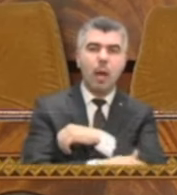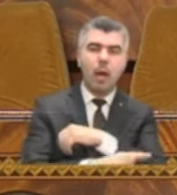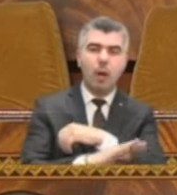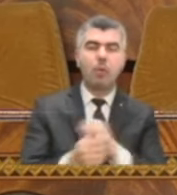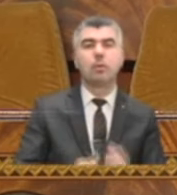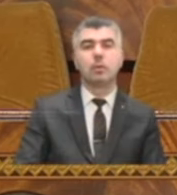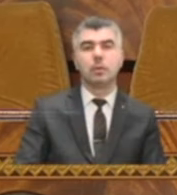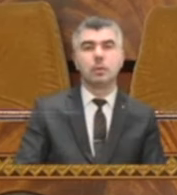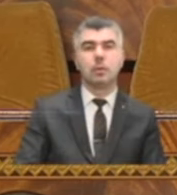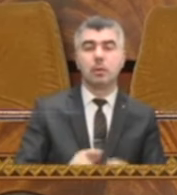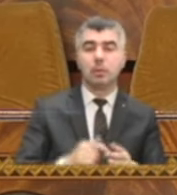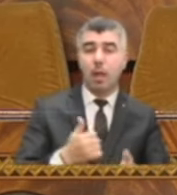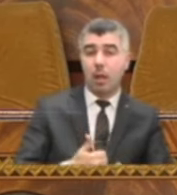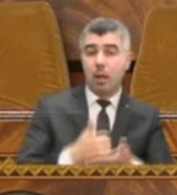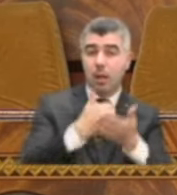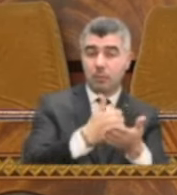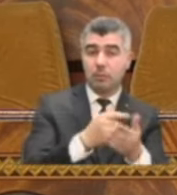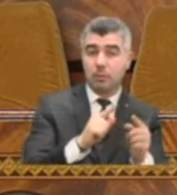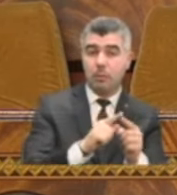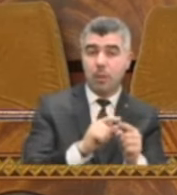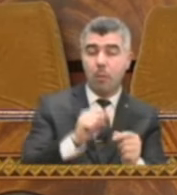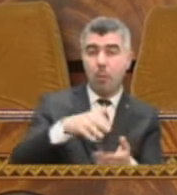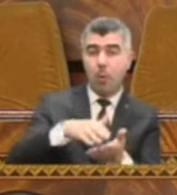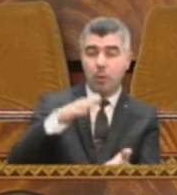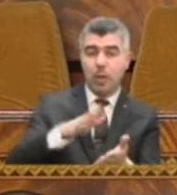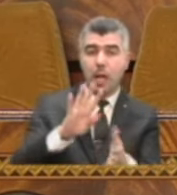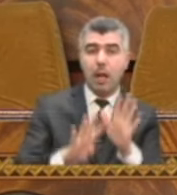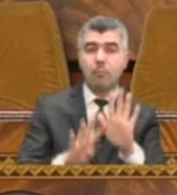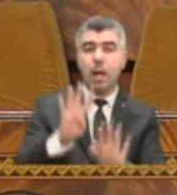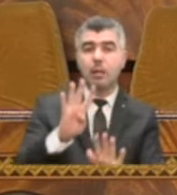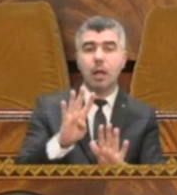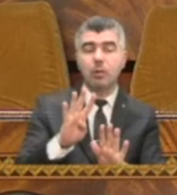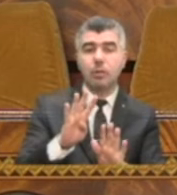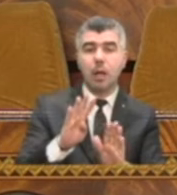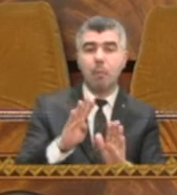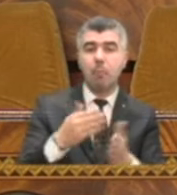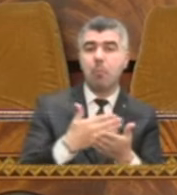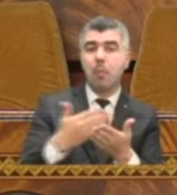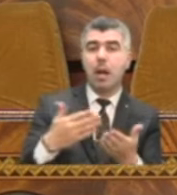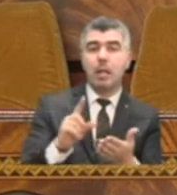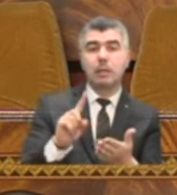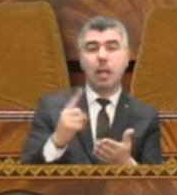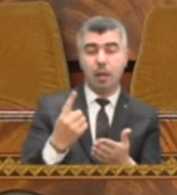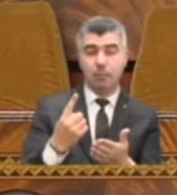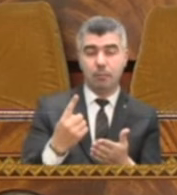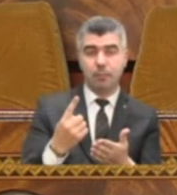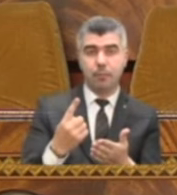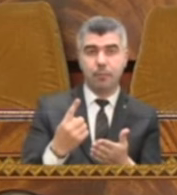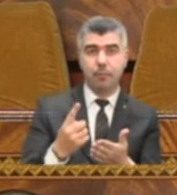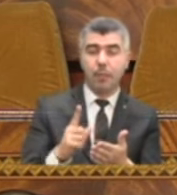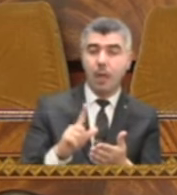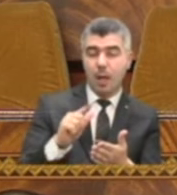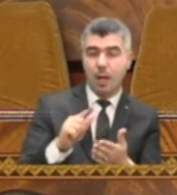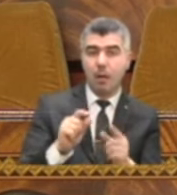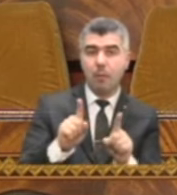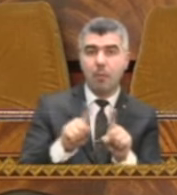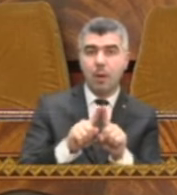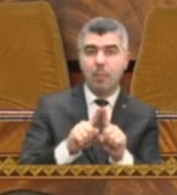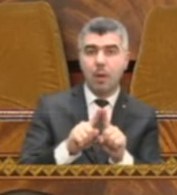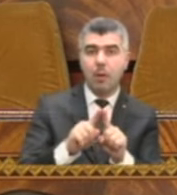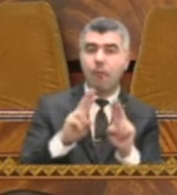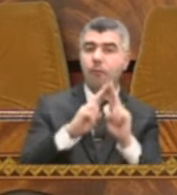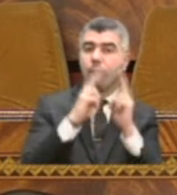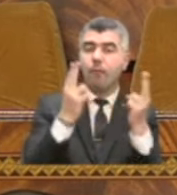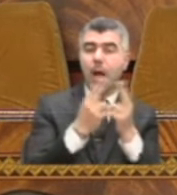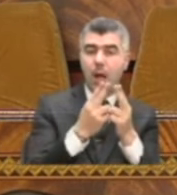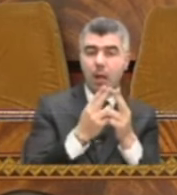دعم غاز البوطان يكلف ميزانية الدولة ما يقارب 14 مليار درهم، في حال ما كانت أسعار الغاز دولية لا